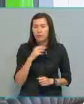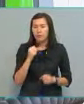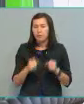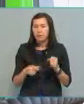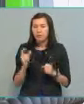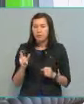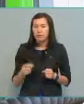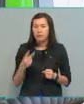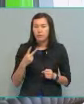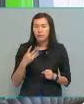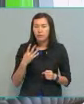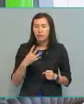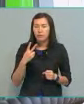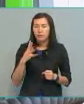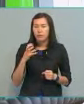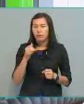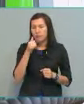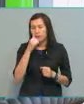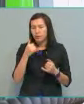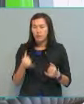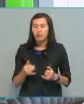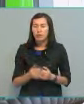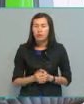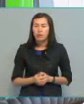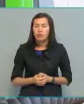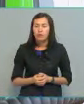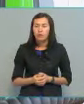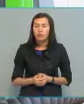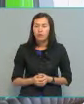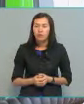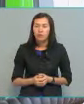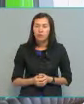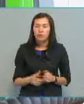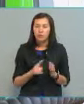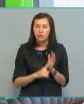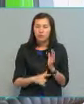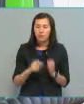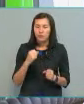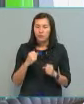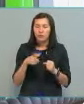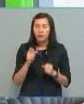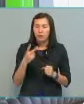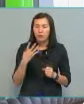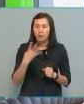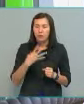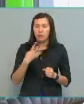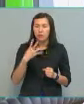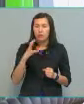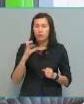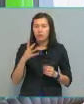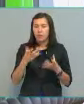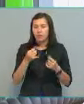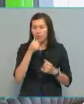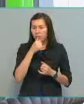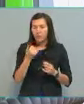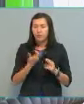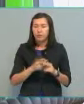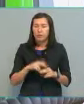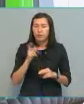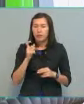жүргізушілер 42500 ала алмады. Нақты санын айтқанда 70 жүргізуші 42500 ала алмады.